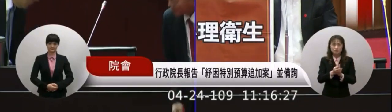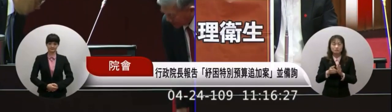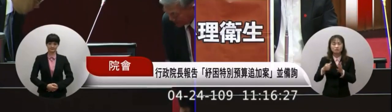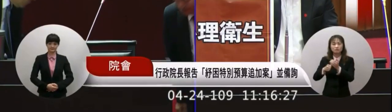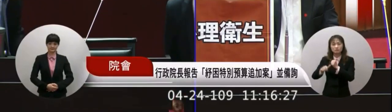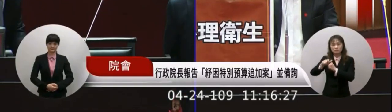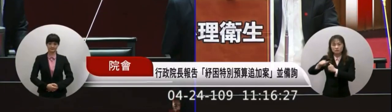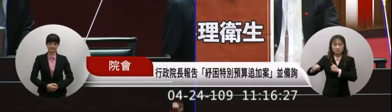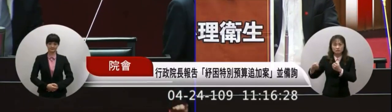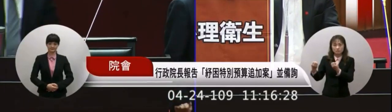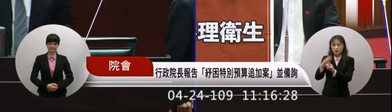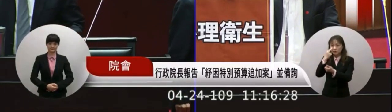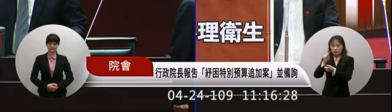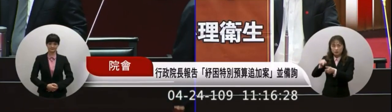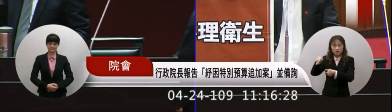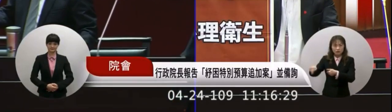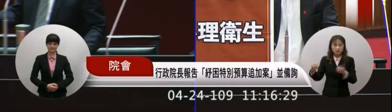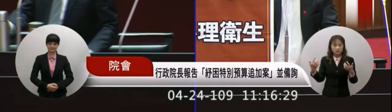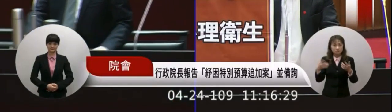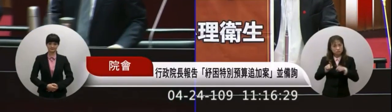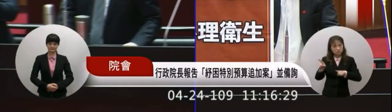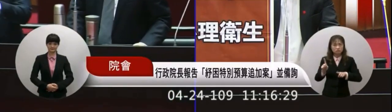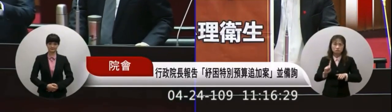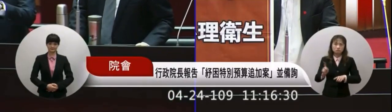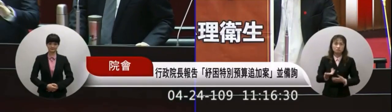难有啥物差别？ 来，